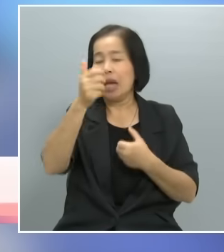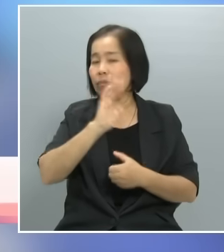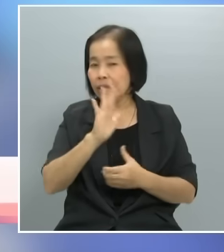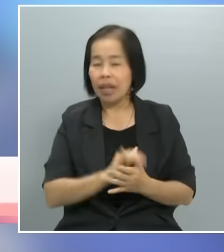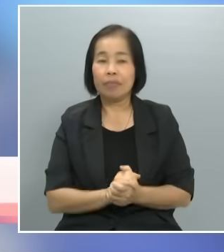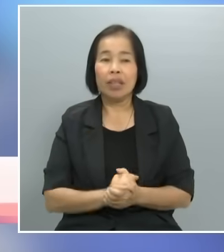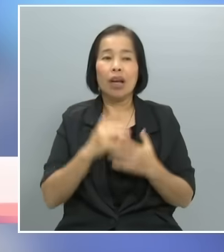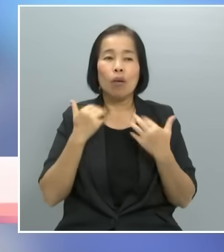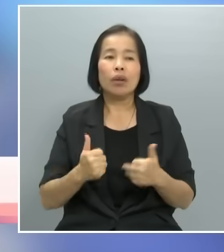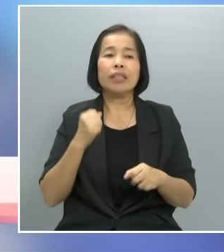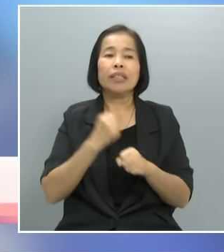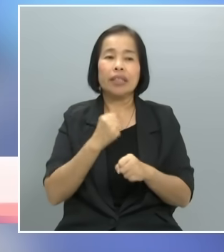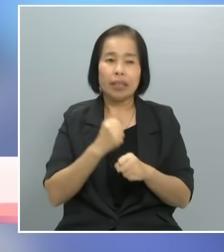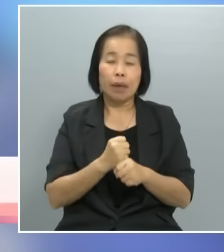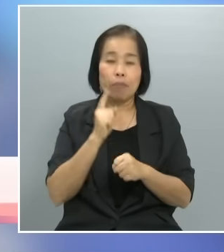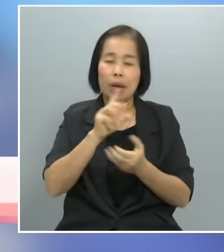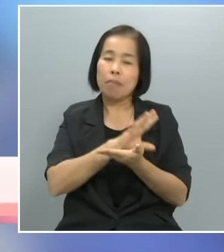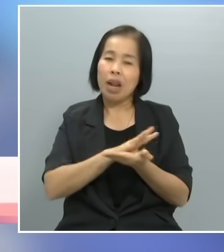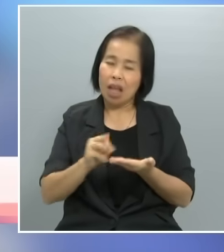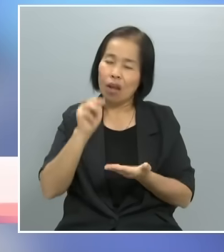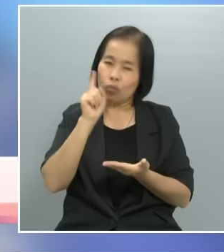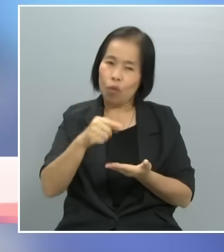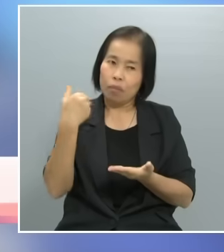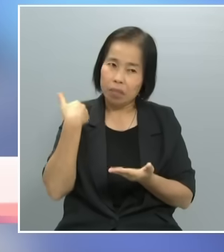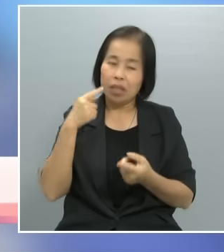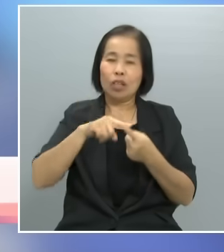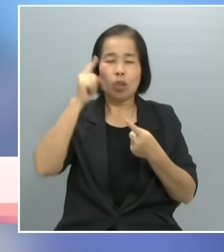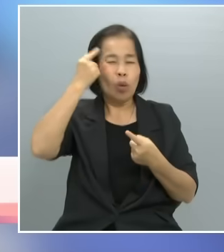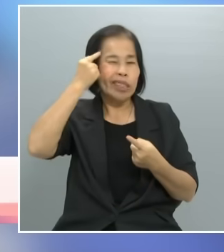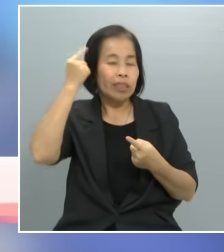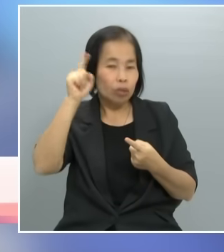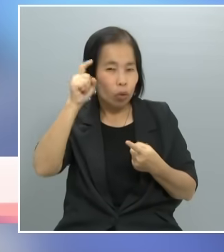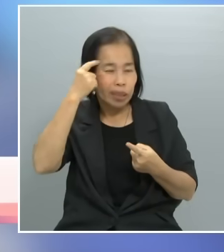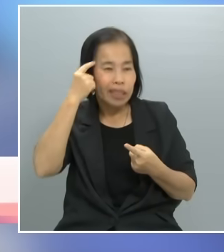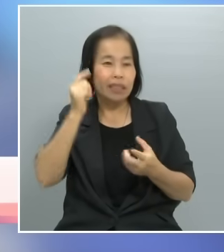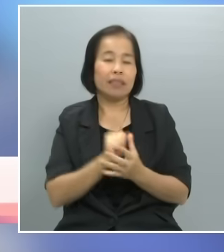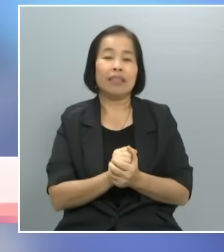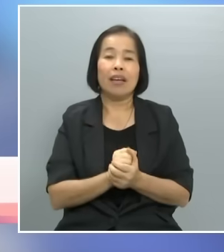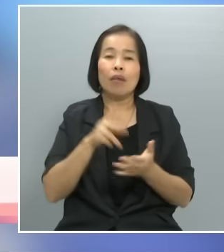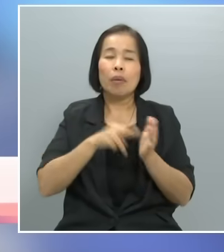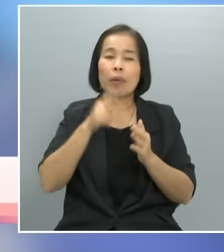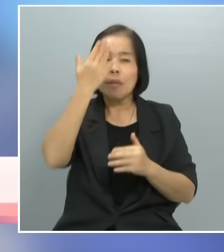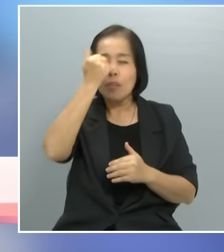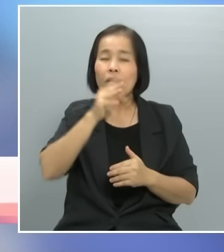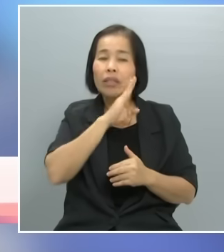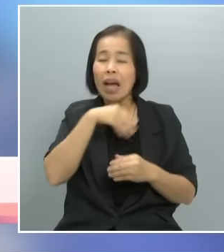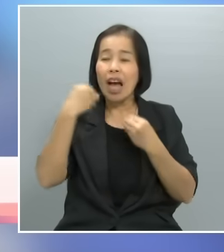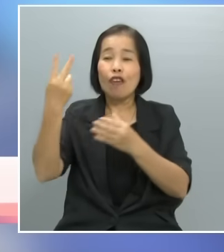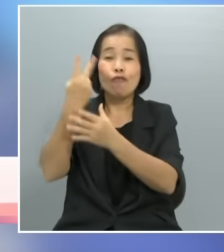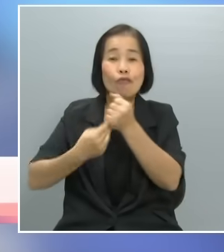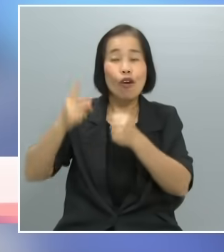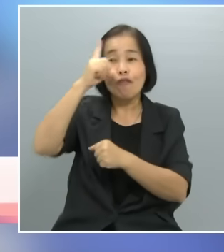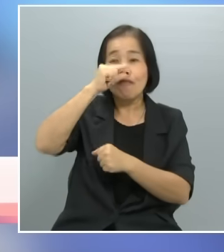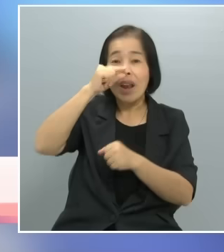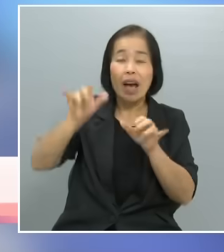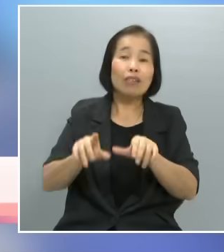เนี่ยมันคืองานคัดมารยาทคุณต้องดี Mindset คุณต้องดีมันยากนะทุกคนการที่เราจะทำให้ฝรั่งที่อยู่คนละฟาก